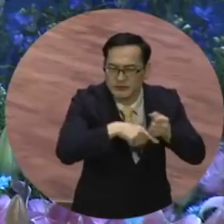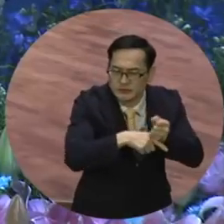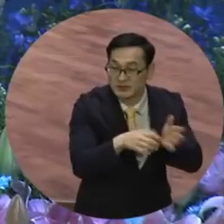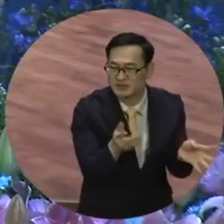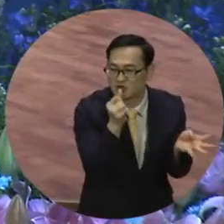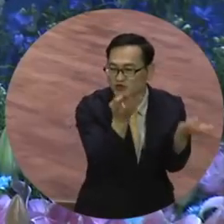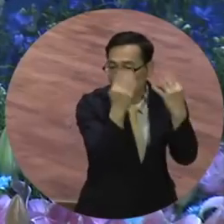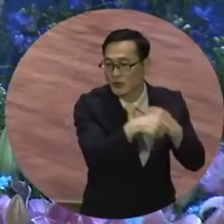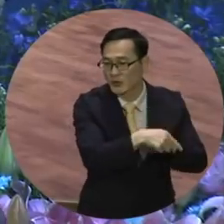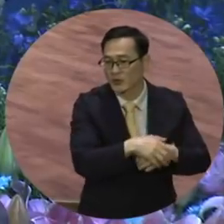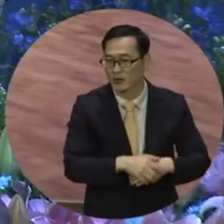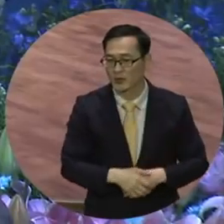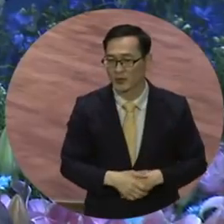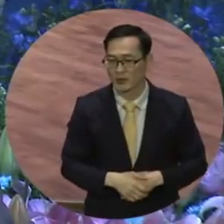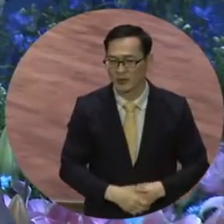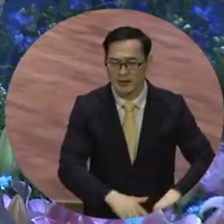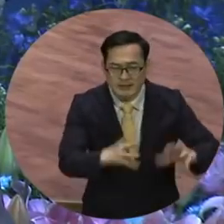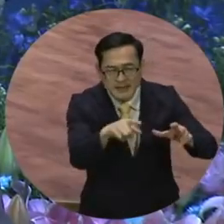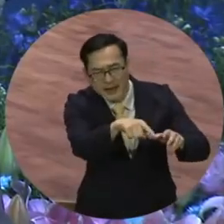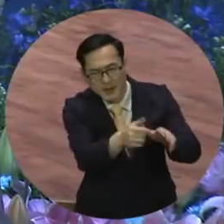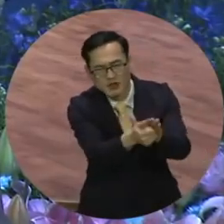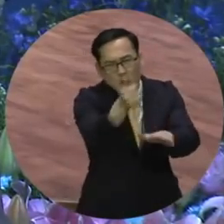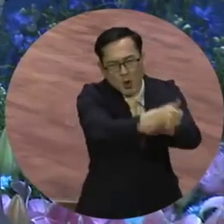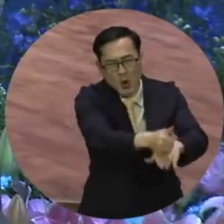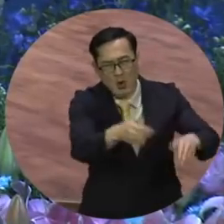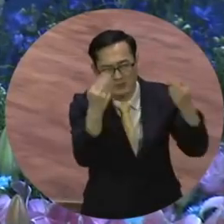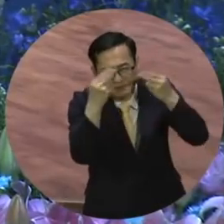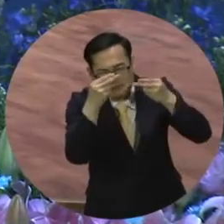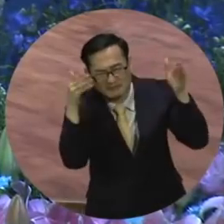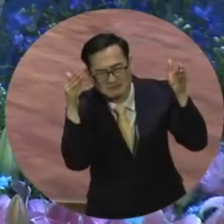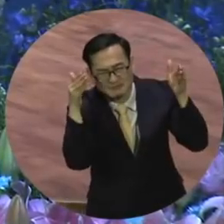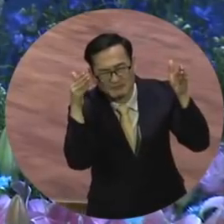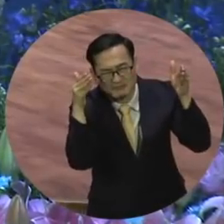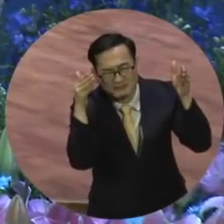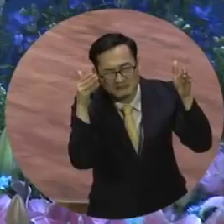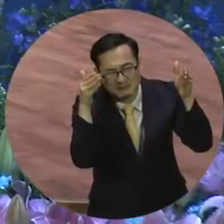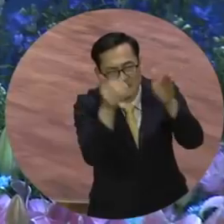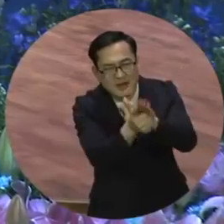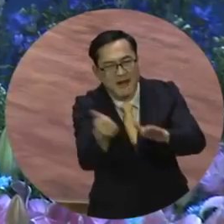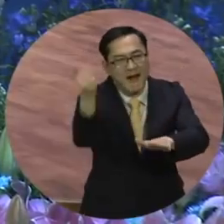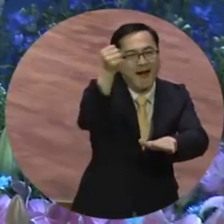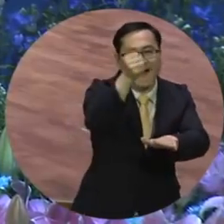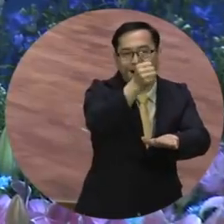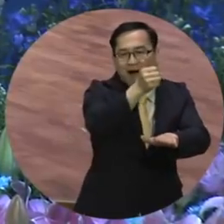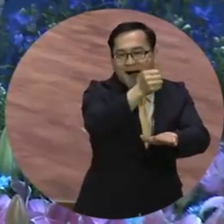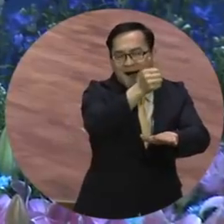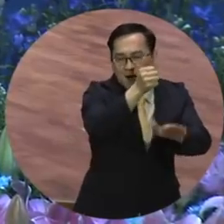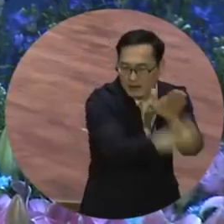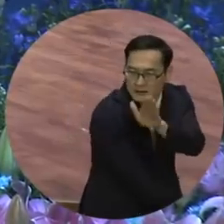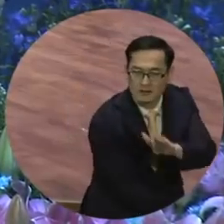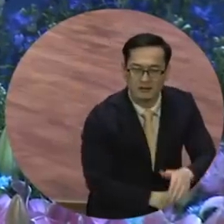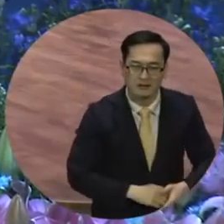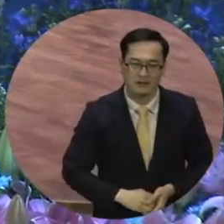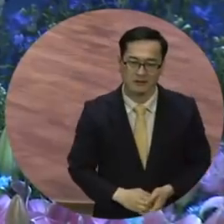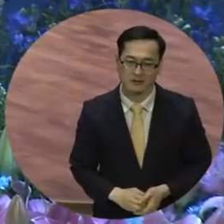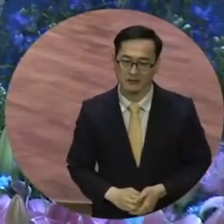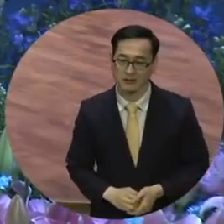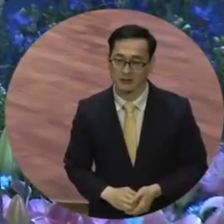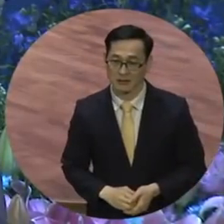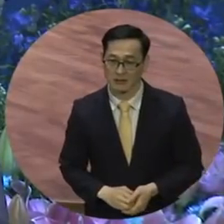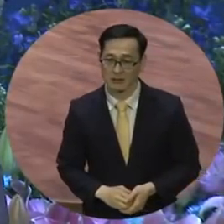따라서 세상 문화 세상 풍속 따라서 그렇게 성공하겠다고 한 결과예요. 결과가 다